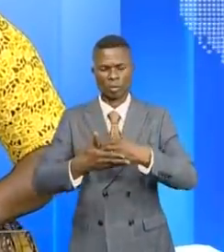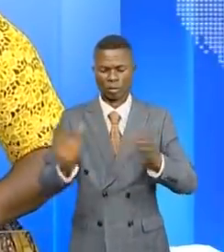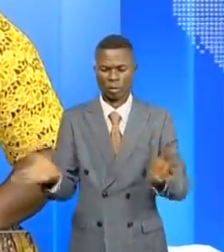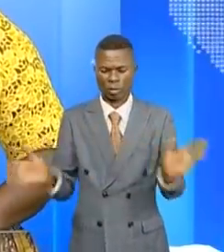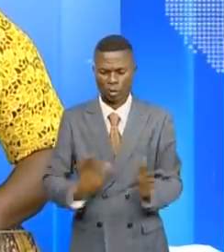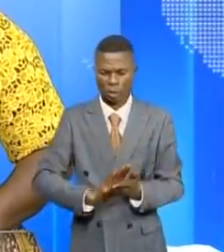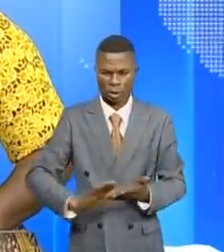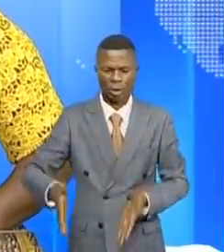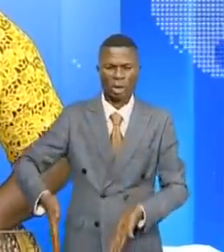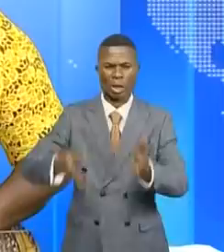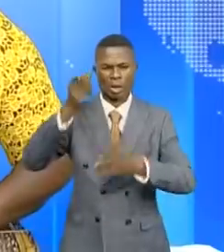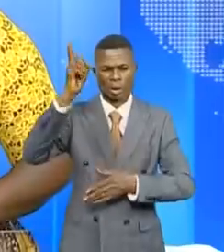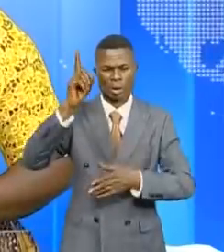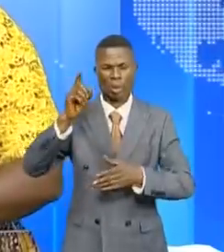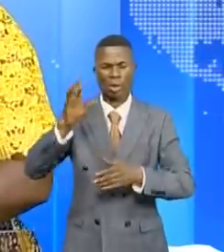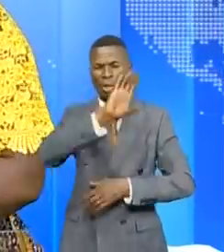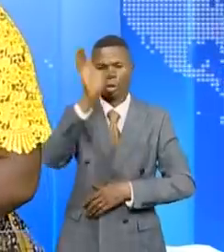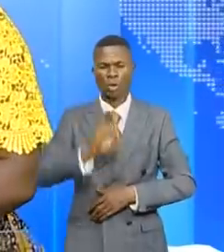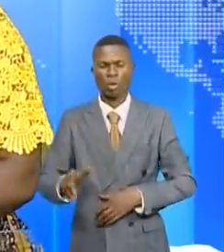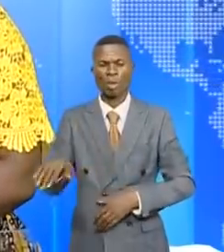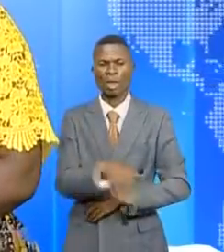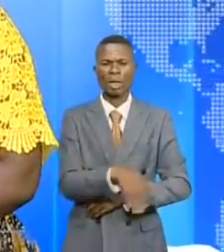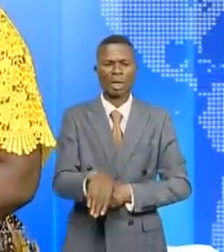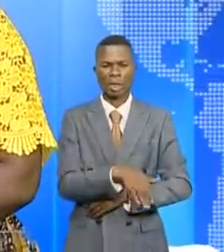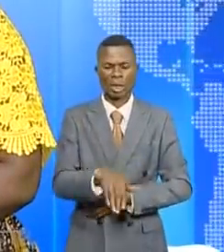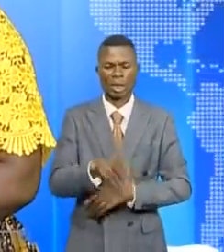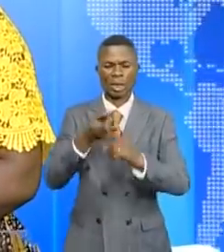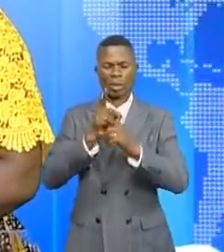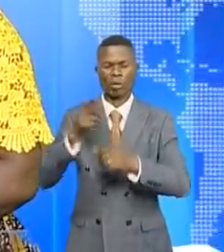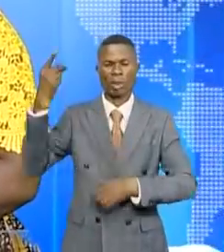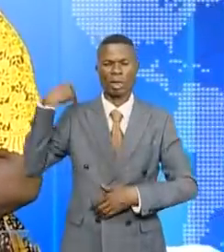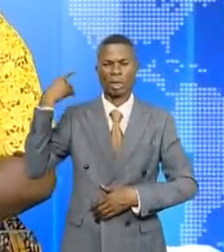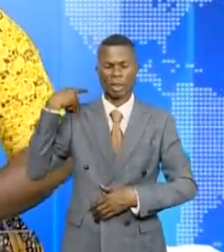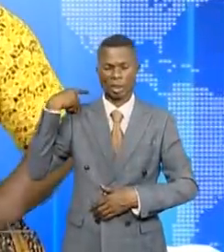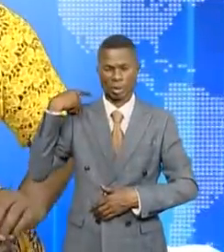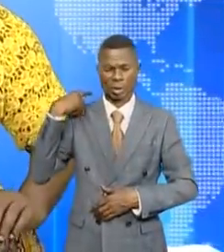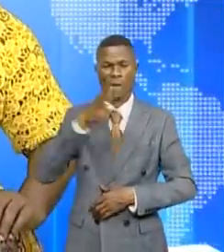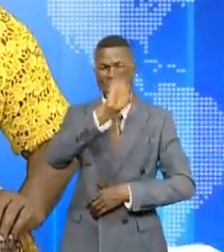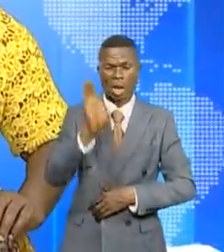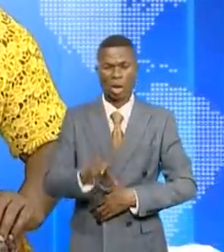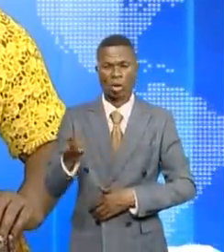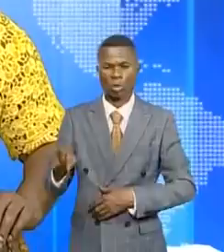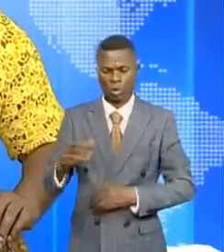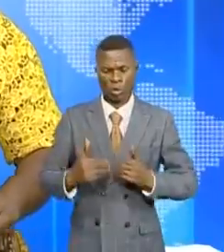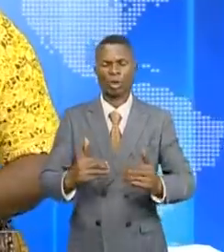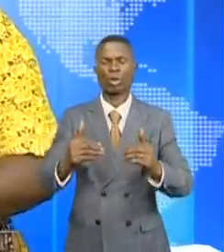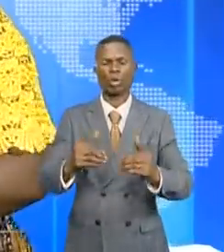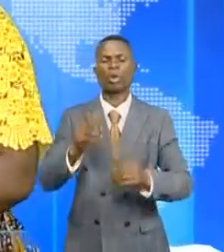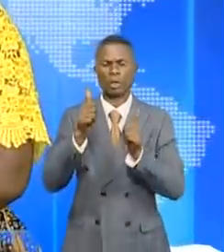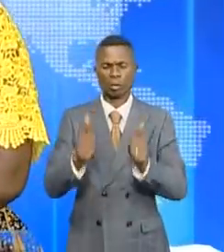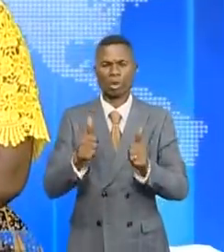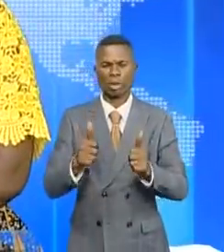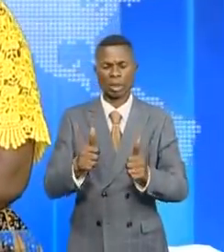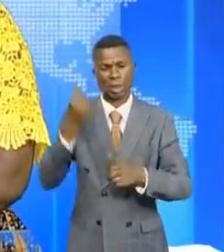l'assainissement des artères principales de la commune de Ngiringiri, initié par l'élu de cette municipalité, se poursuit normalement, c'est